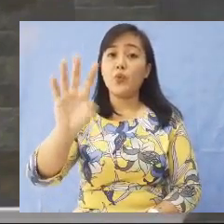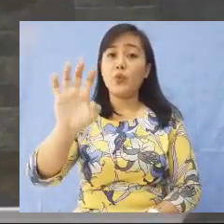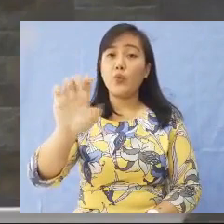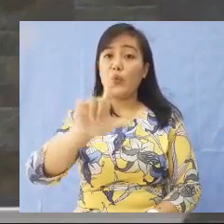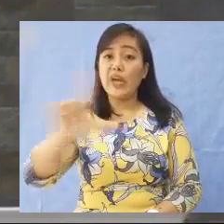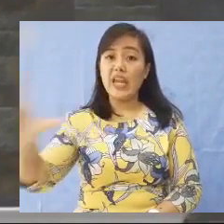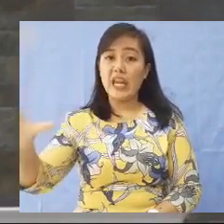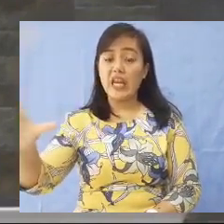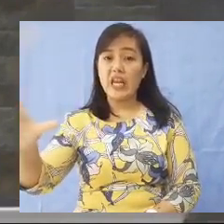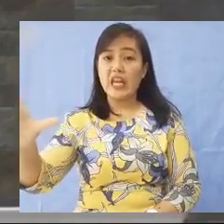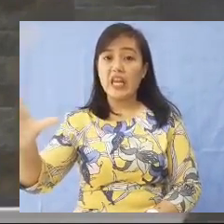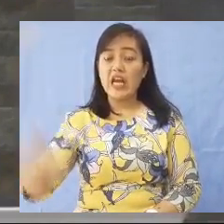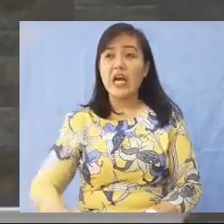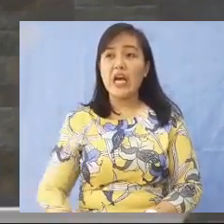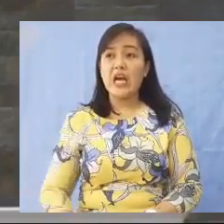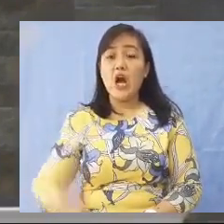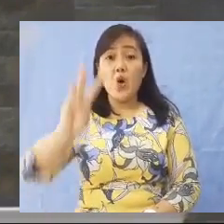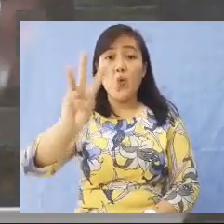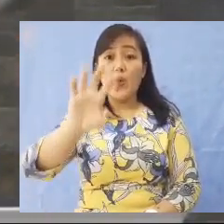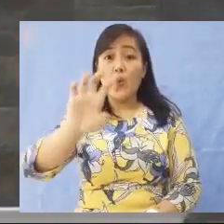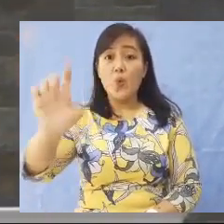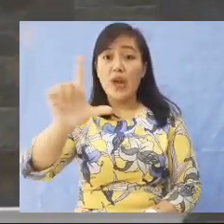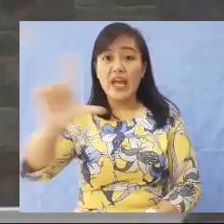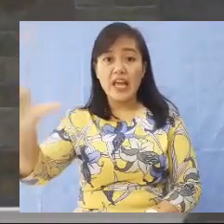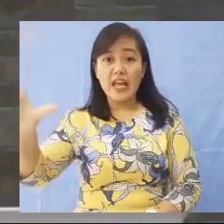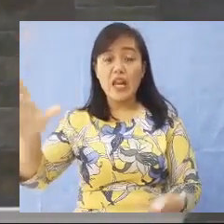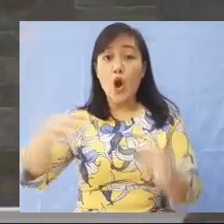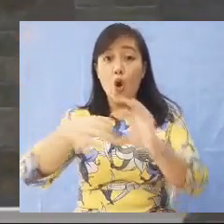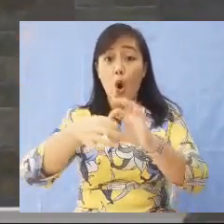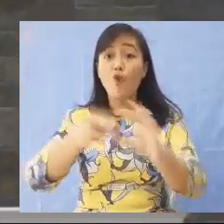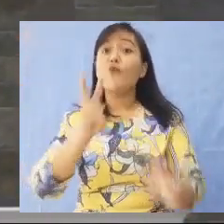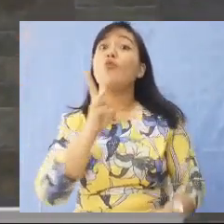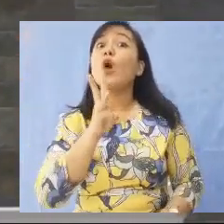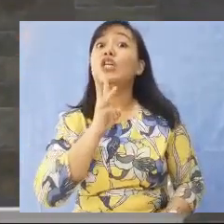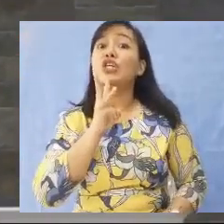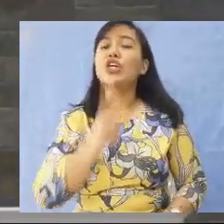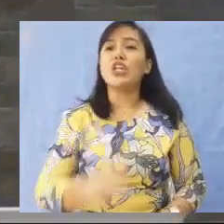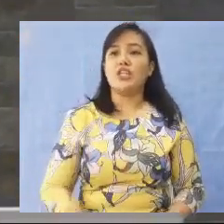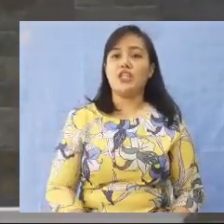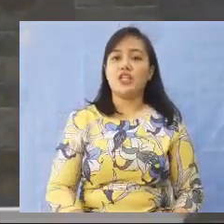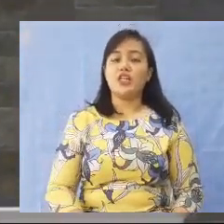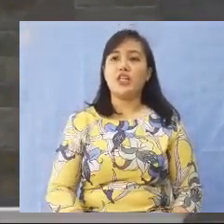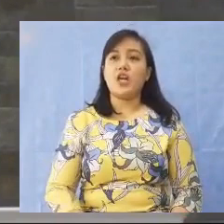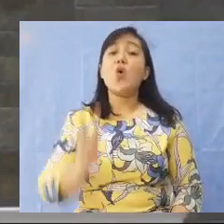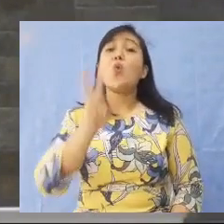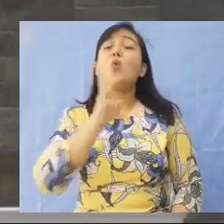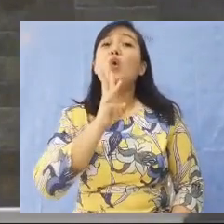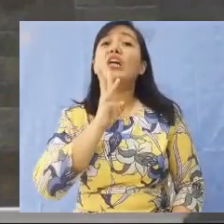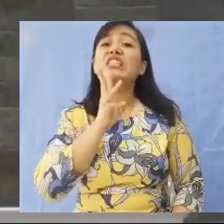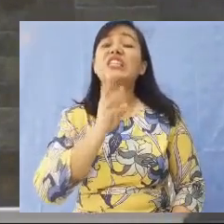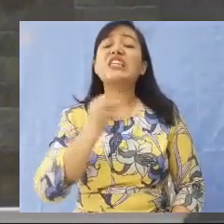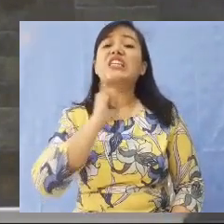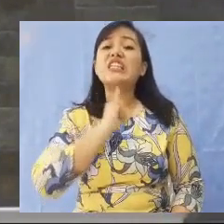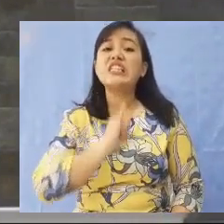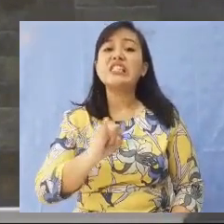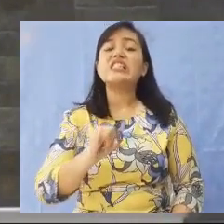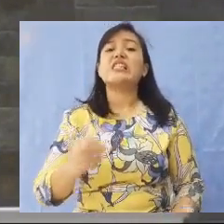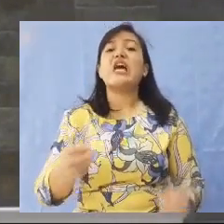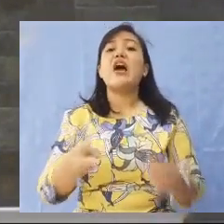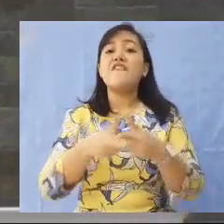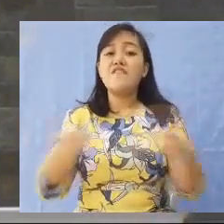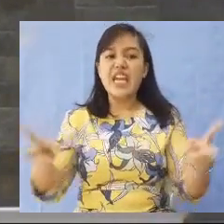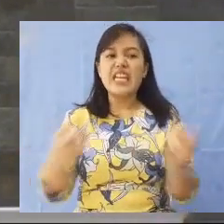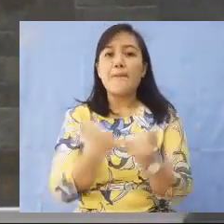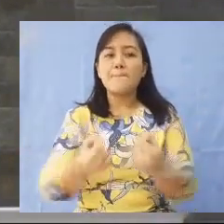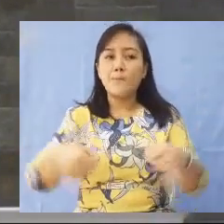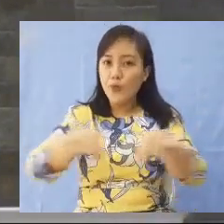iinom, and then inaangkin nila yung well. Bakit po? Ang well ay isang kayamanan, yung balon ay kayamanan, lalong-lalo na